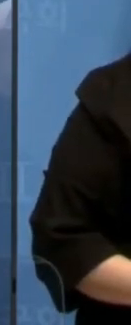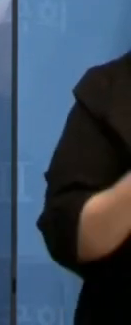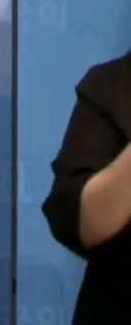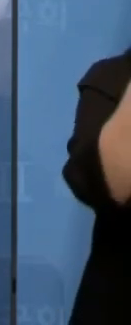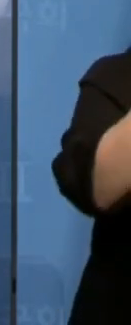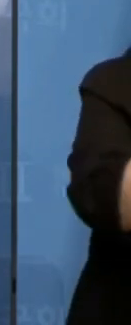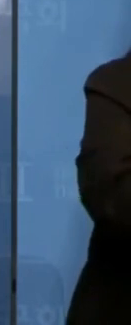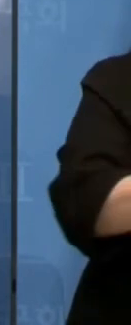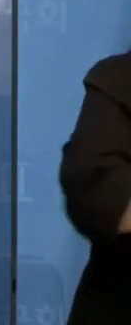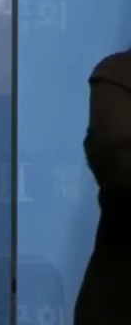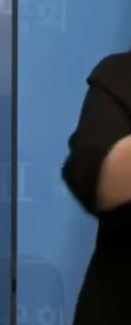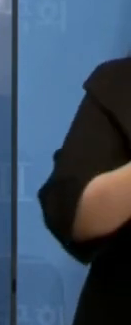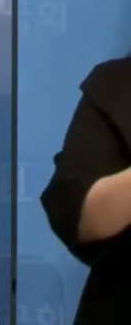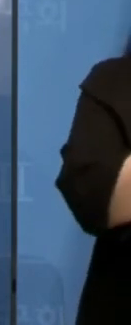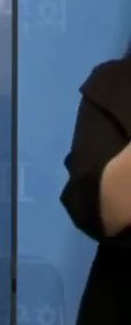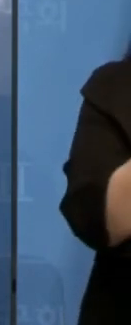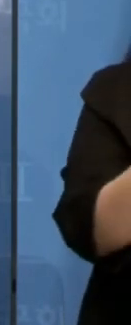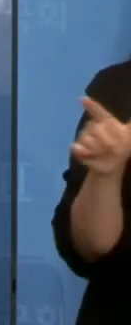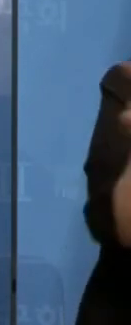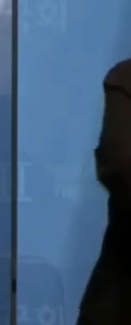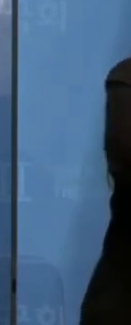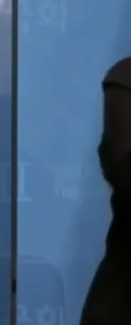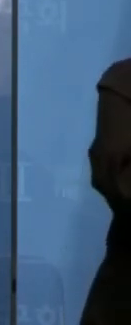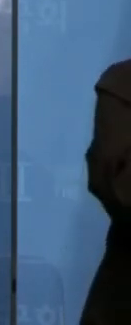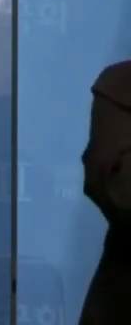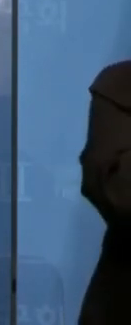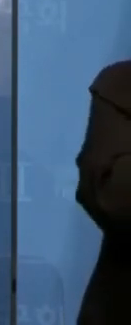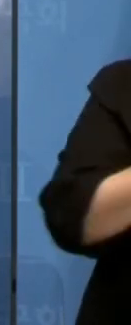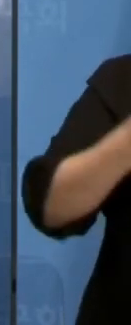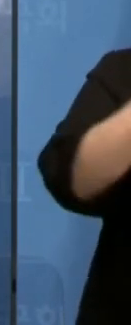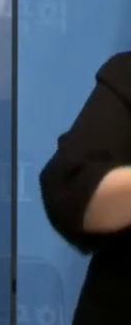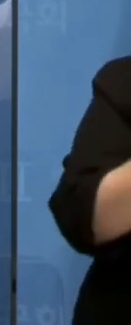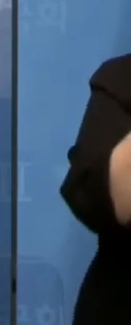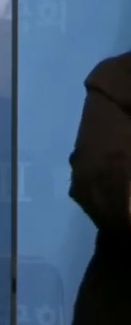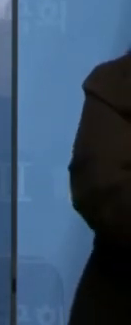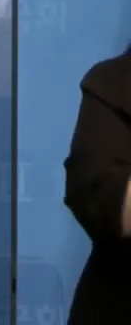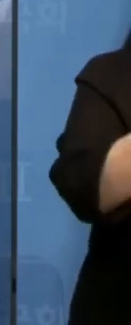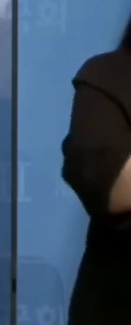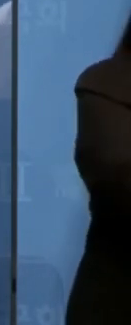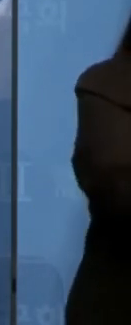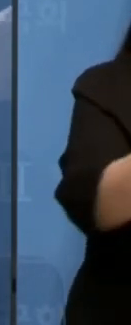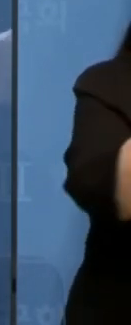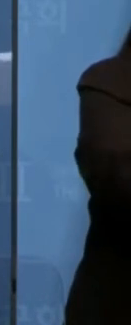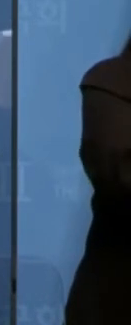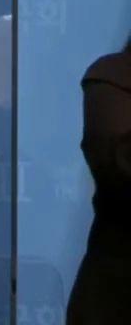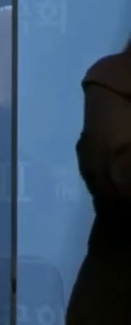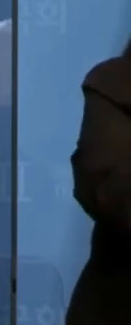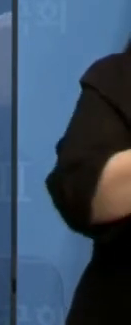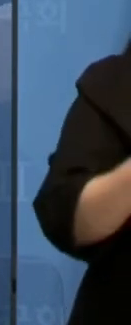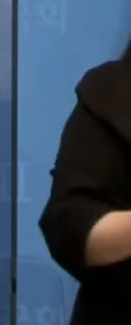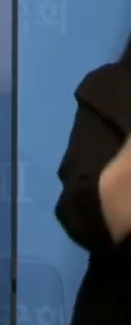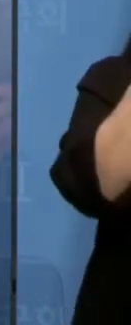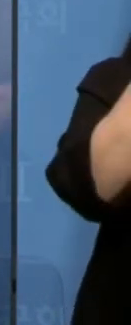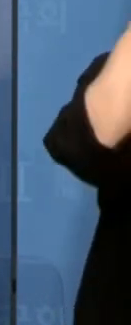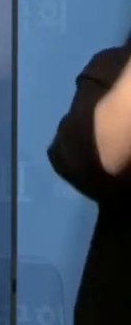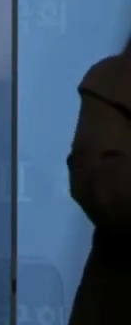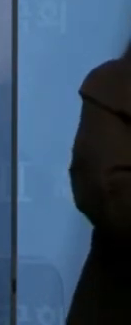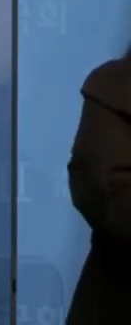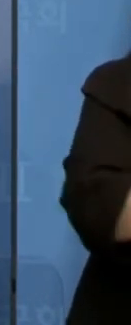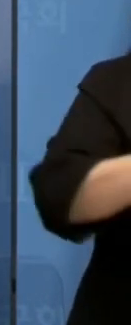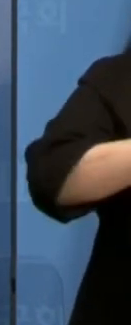빨라진 시장의 속도를 앞서 나갈 수는 없습니다. 그러나 이미 시작된 변화에는 발빠르게 대응을 해야